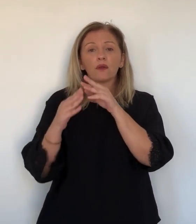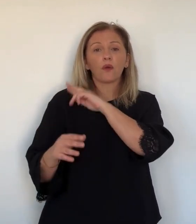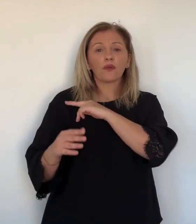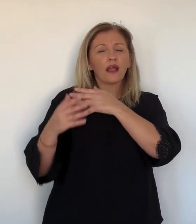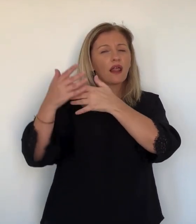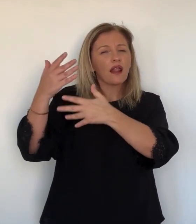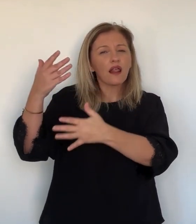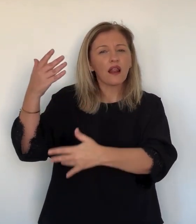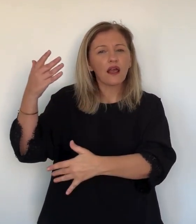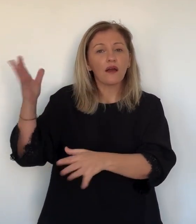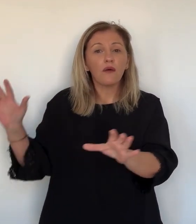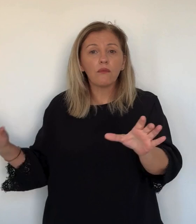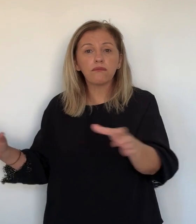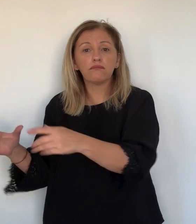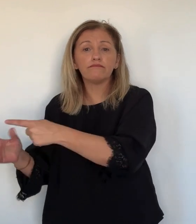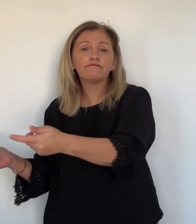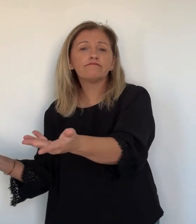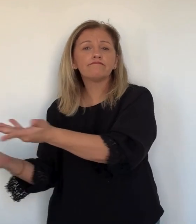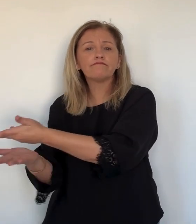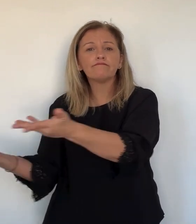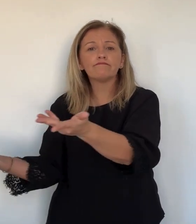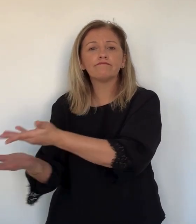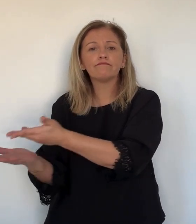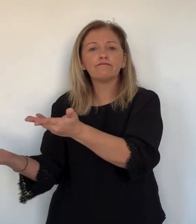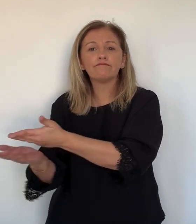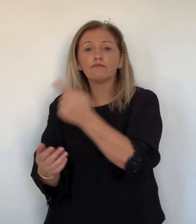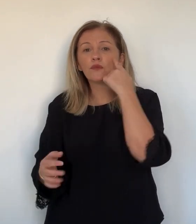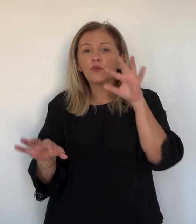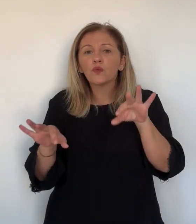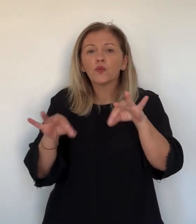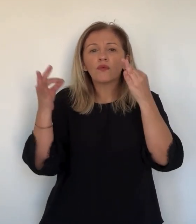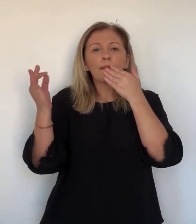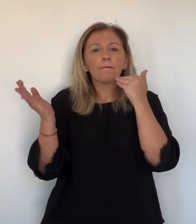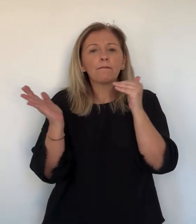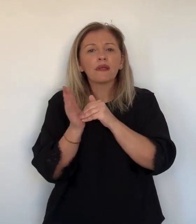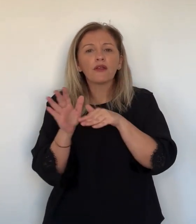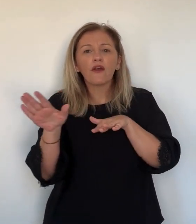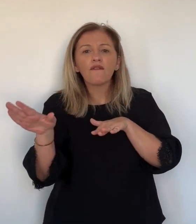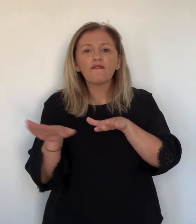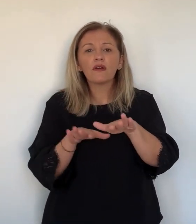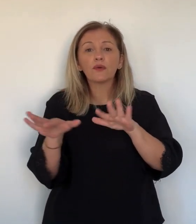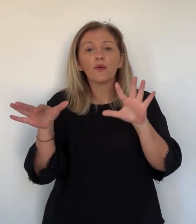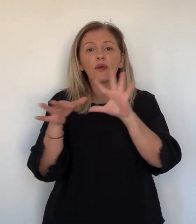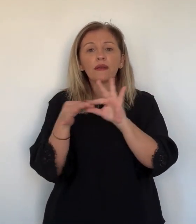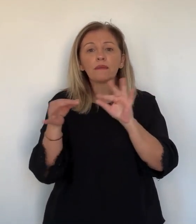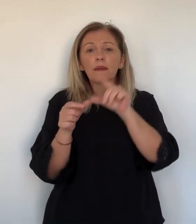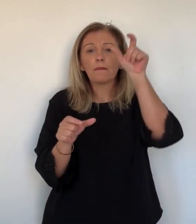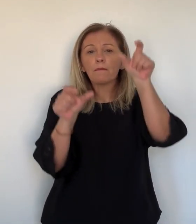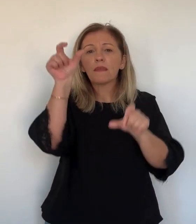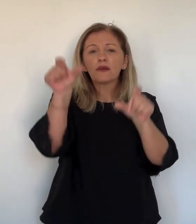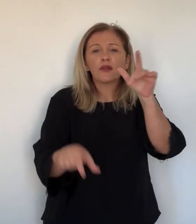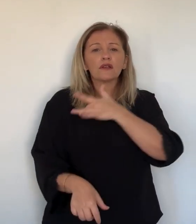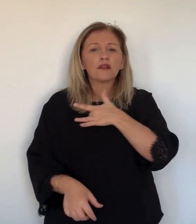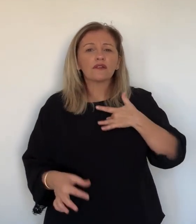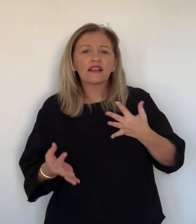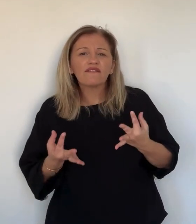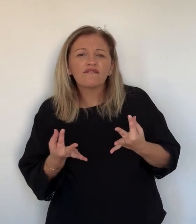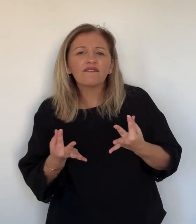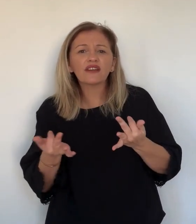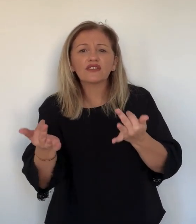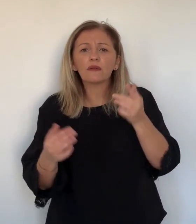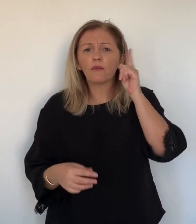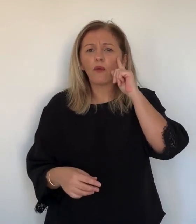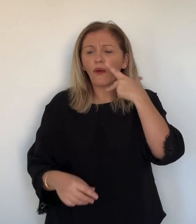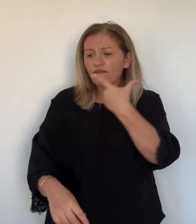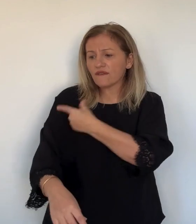sont concernés par cette thématique de la vaccination. Et on refait passer les messages, on les réinterroge sur les bonnes pratiques ou sur